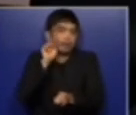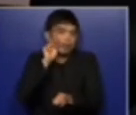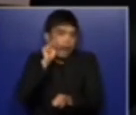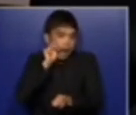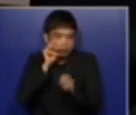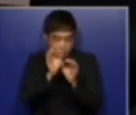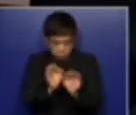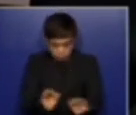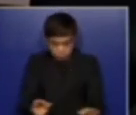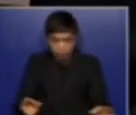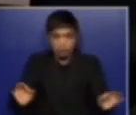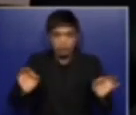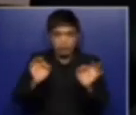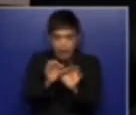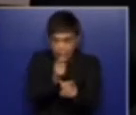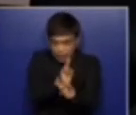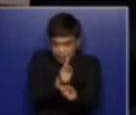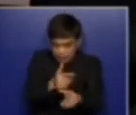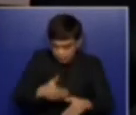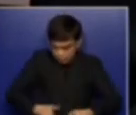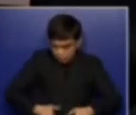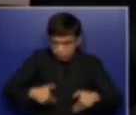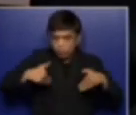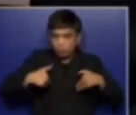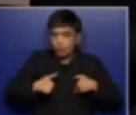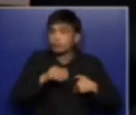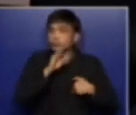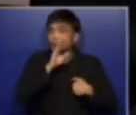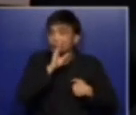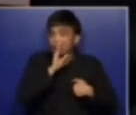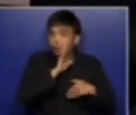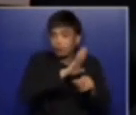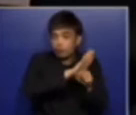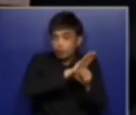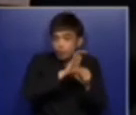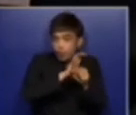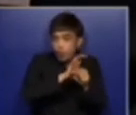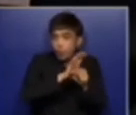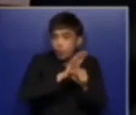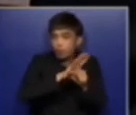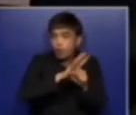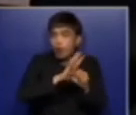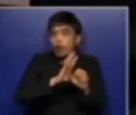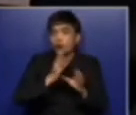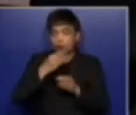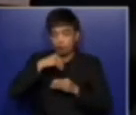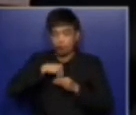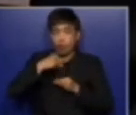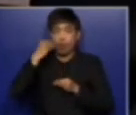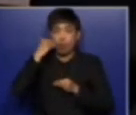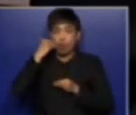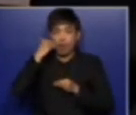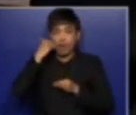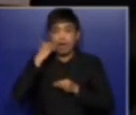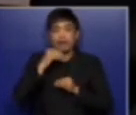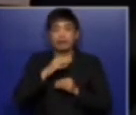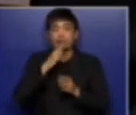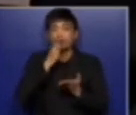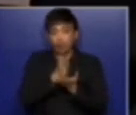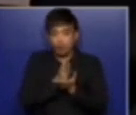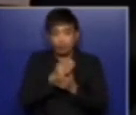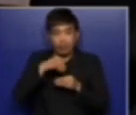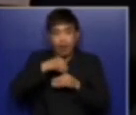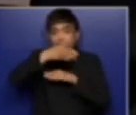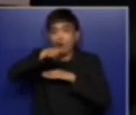วิตหลังโรคระบาดโควิด-19 อยู่บ้านหยุดเชื้อเพื่อชาติพื้น